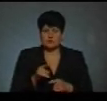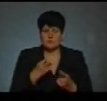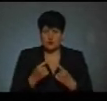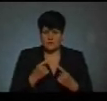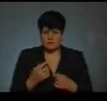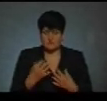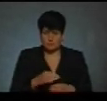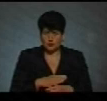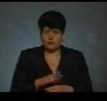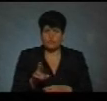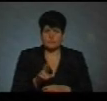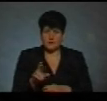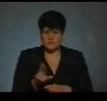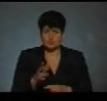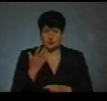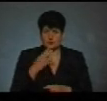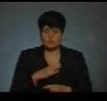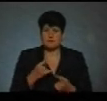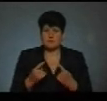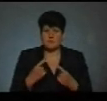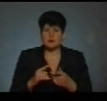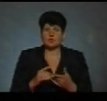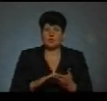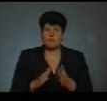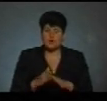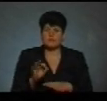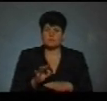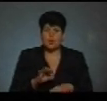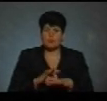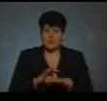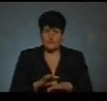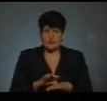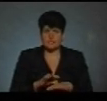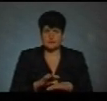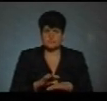от в п'ятницю під час переговорів, ми також домовились про проведення